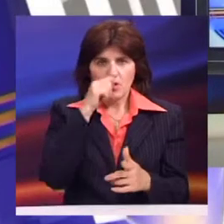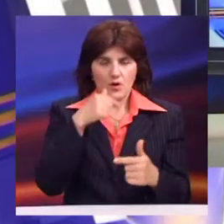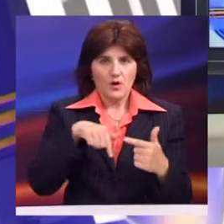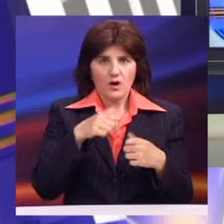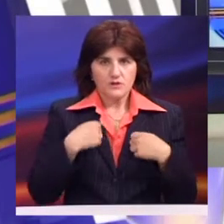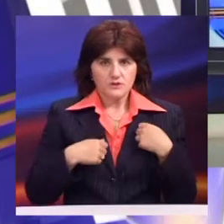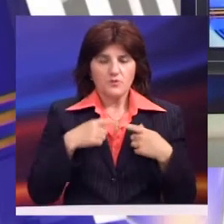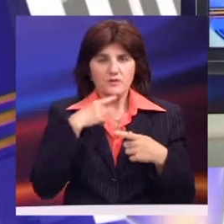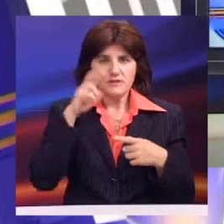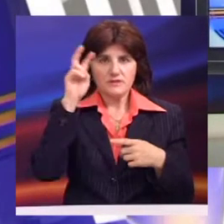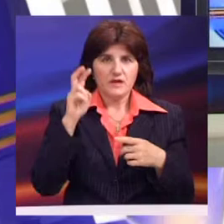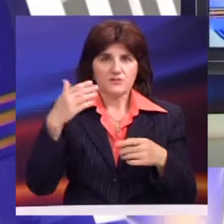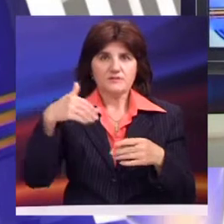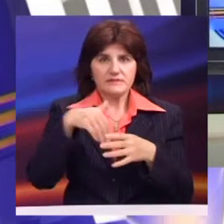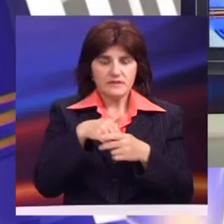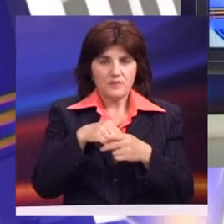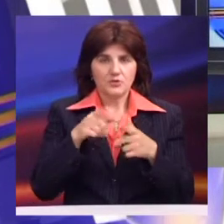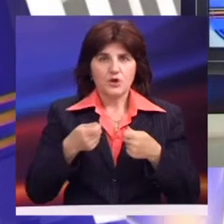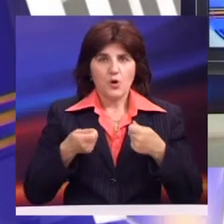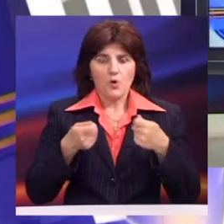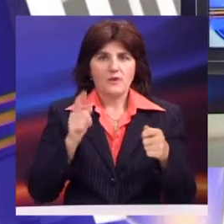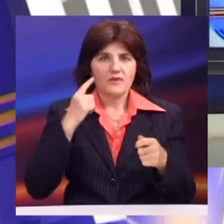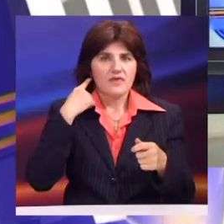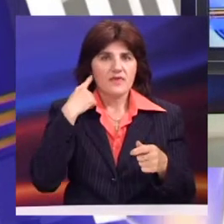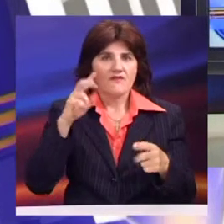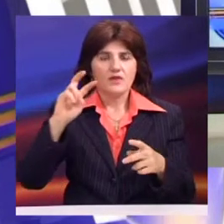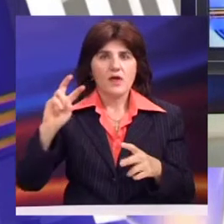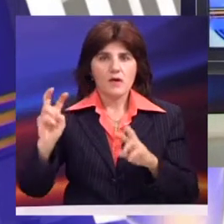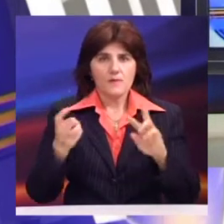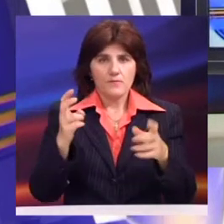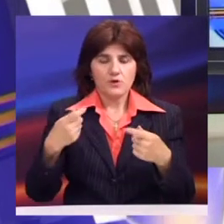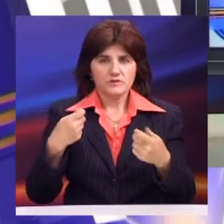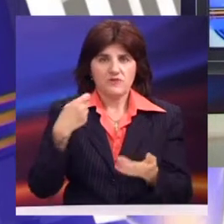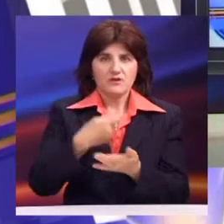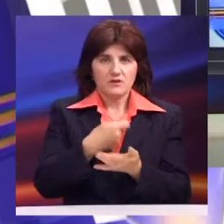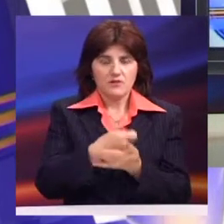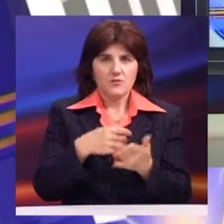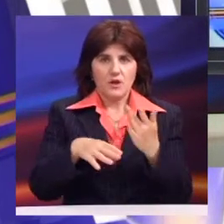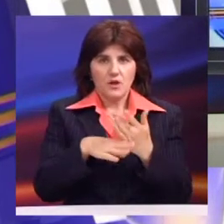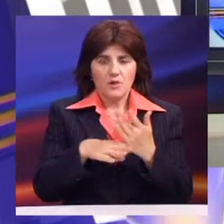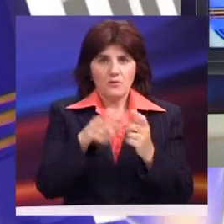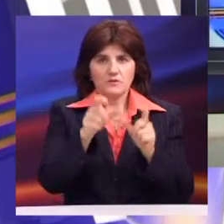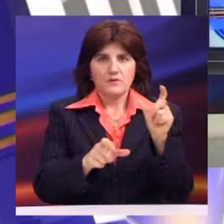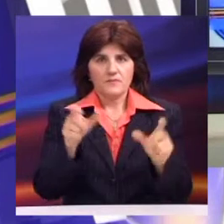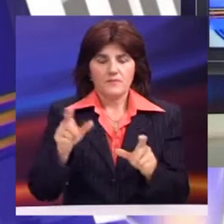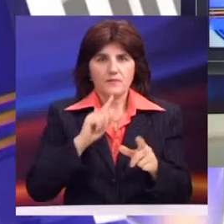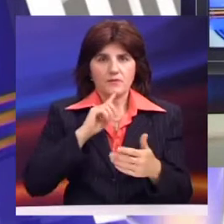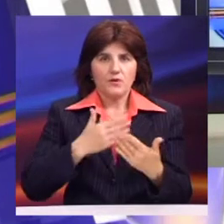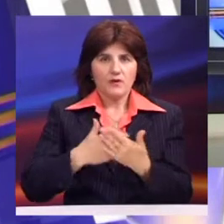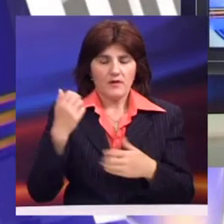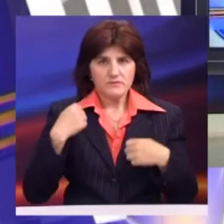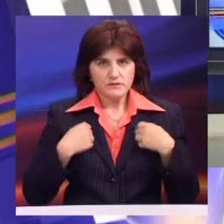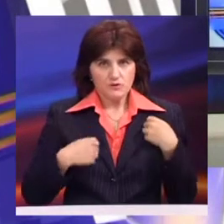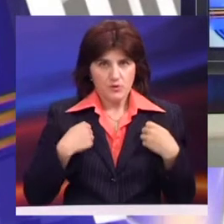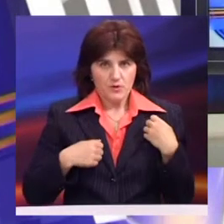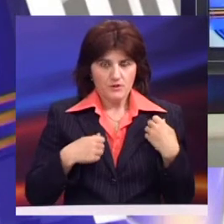Lokalna samouprava i Nacionalna služba za zapošljavanje uputili su javni poziv za dodjelu subvencionisanih sredstava poslodavcima sa teritorije